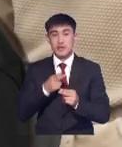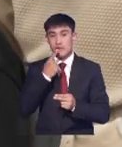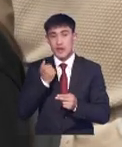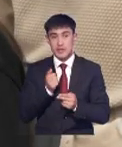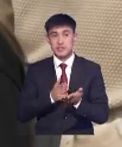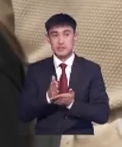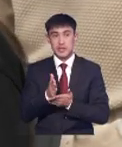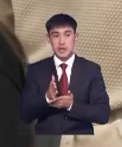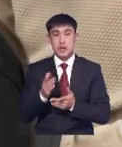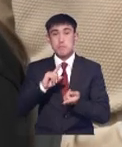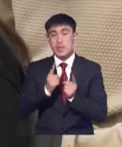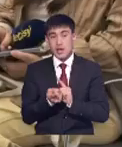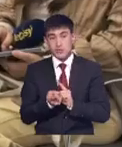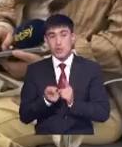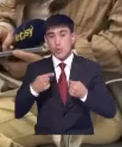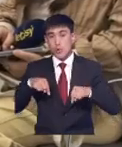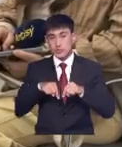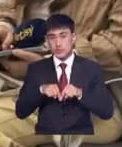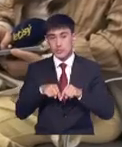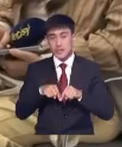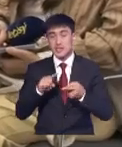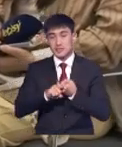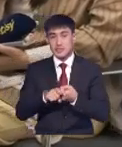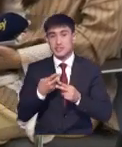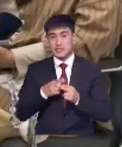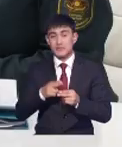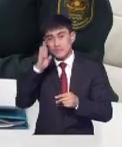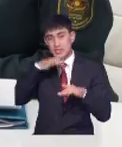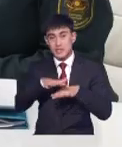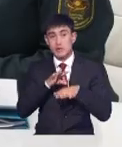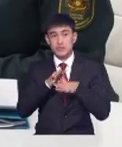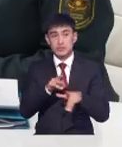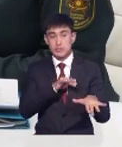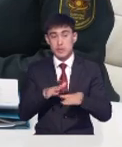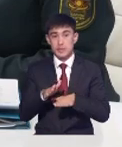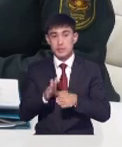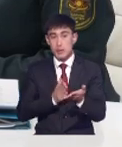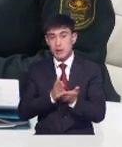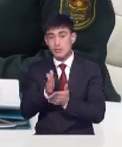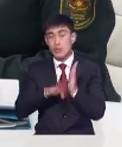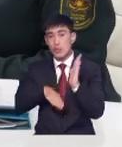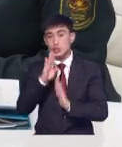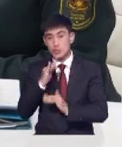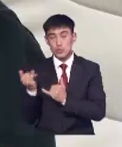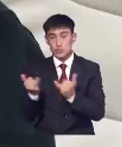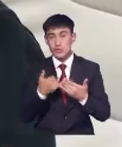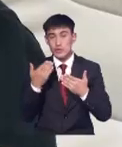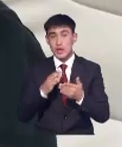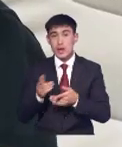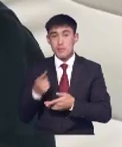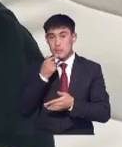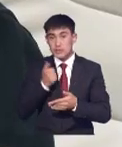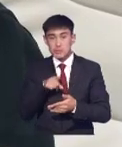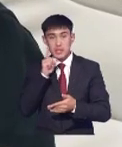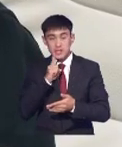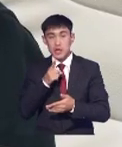военной сфере, меняют взгляды общества. В связи с чем в стране проводится ряд мер, направленных на улучшение условий для призывников для